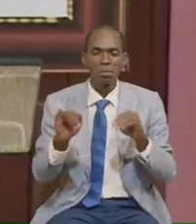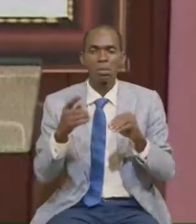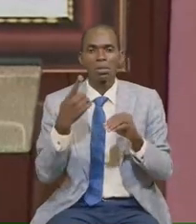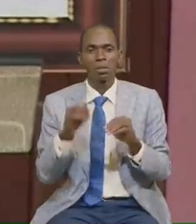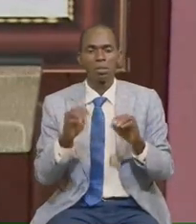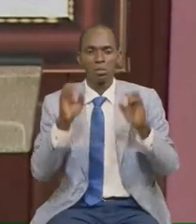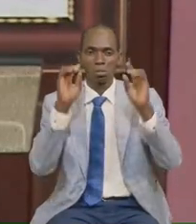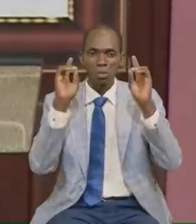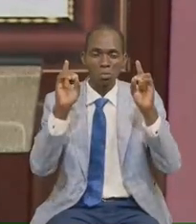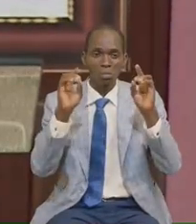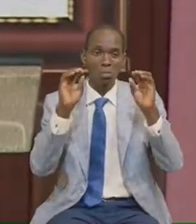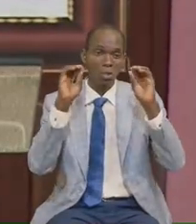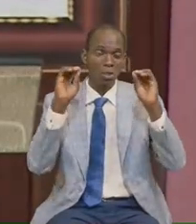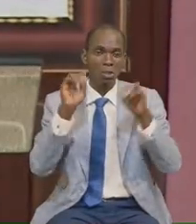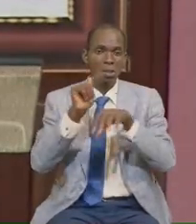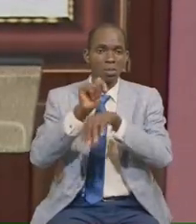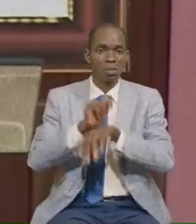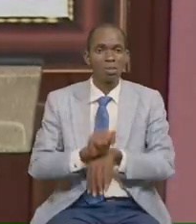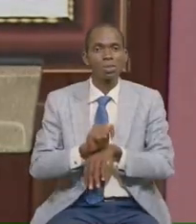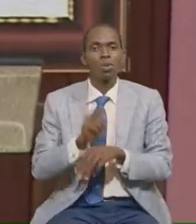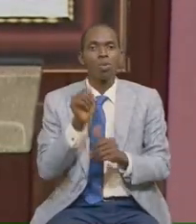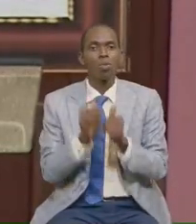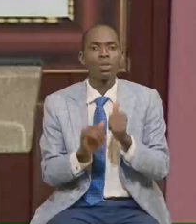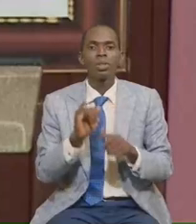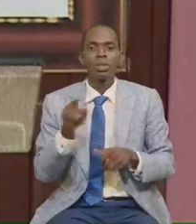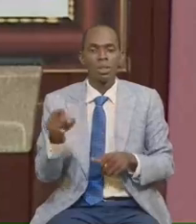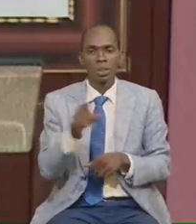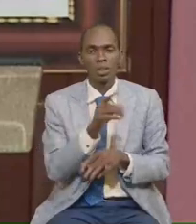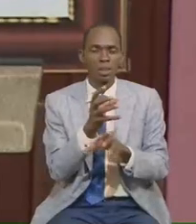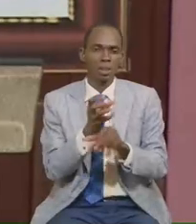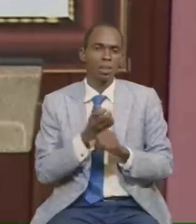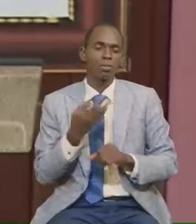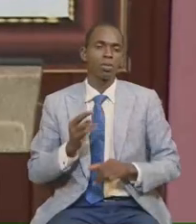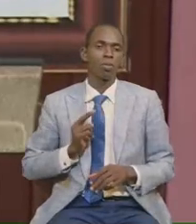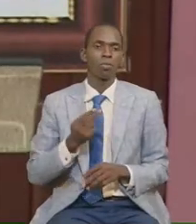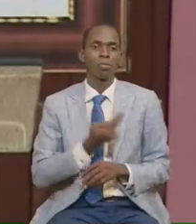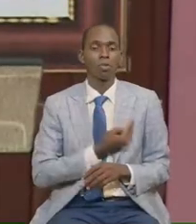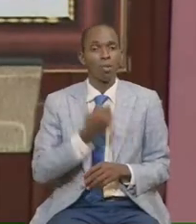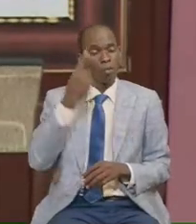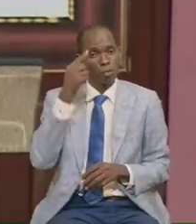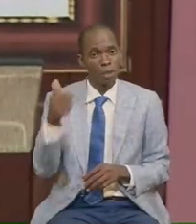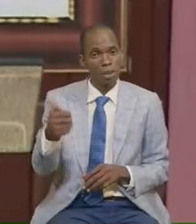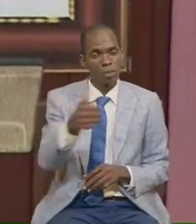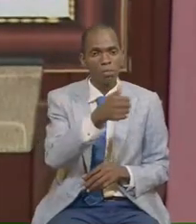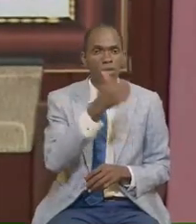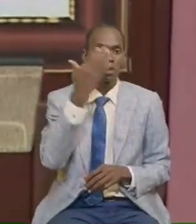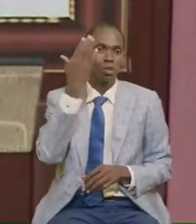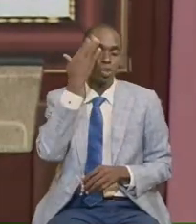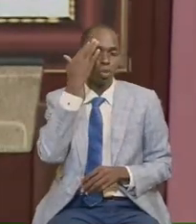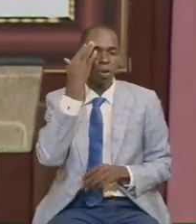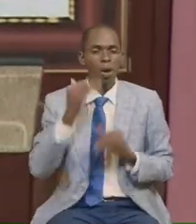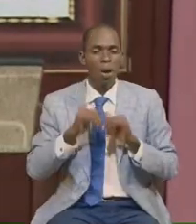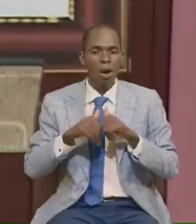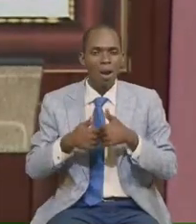enseignements, les traditions que vous avez reçues de nous. Vous savez vous-même comment il faut